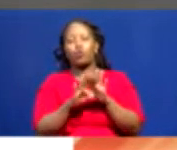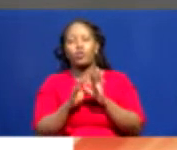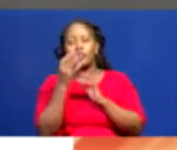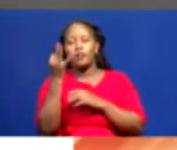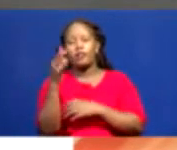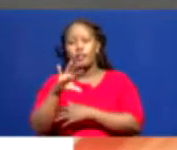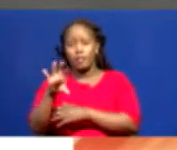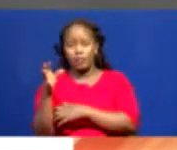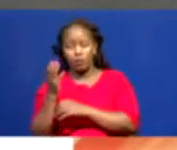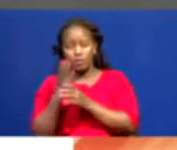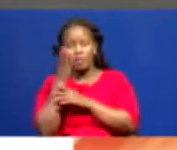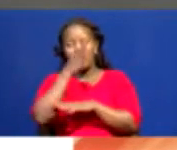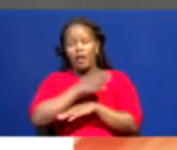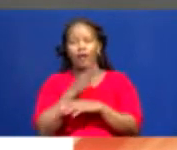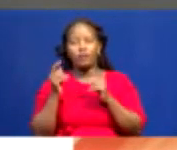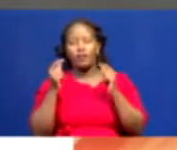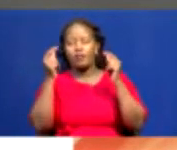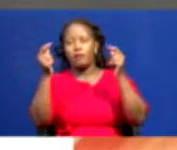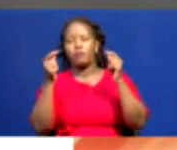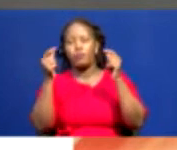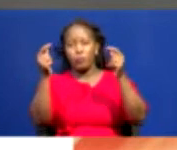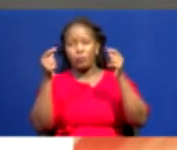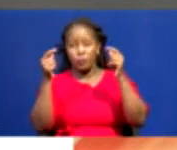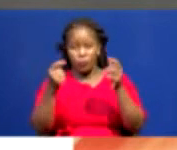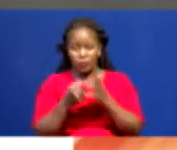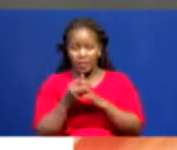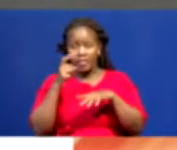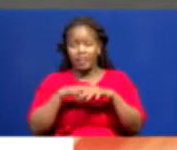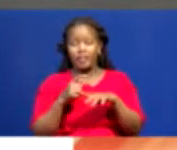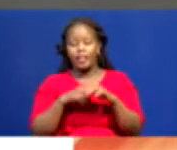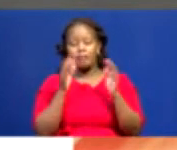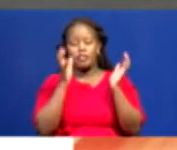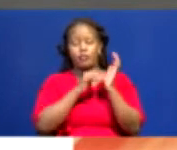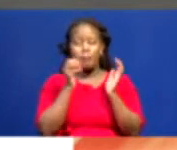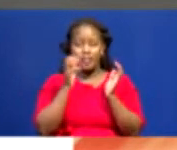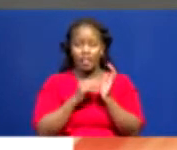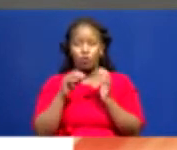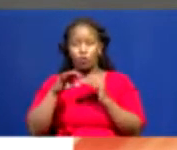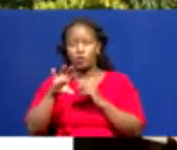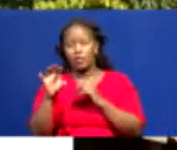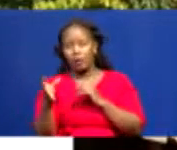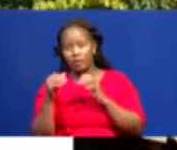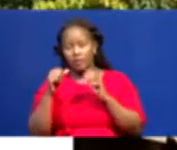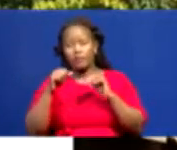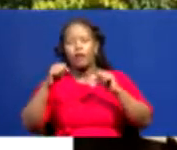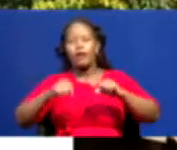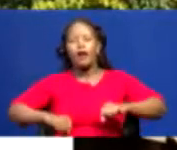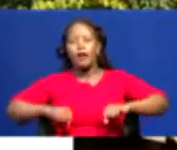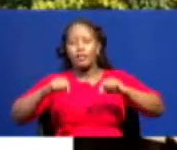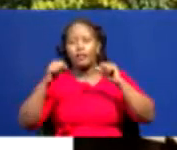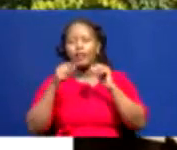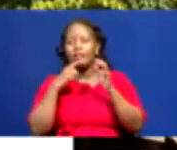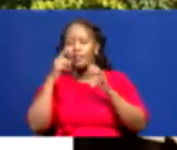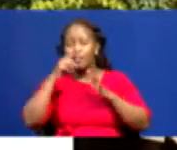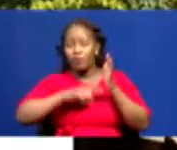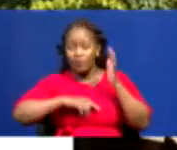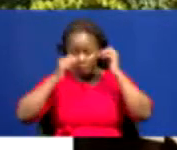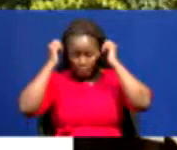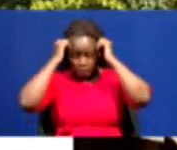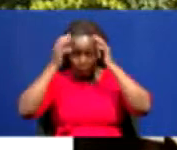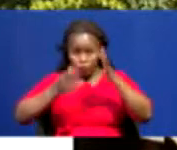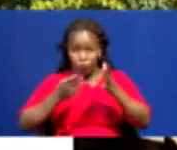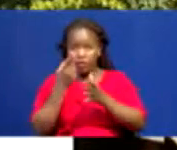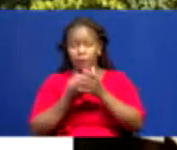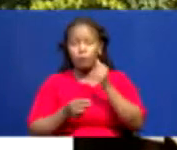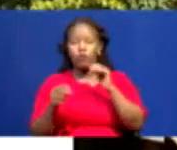protests. Speaking in Machakos, the association's national chairman, Kahi Indimuli, said learners in both